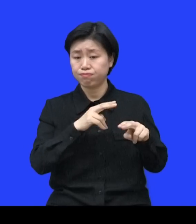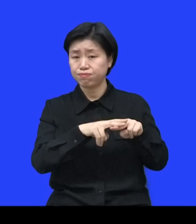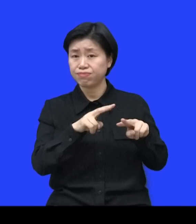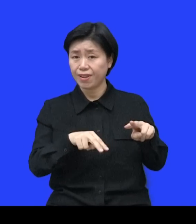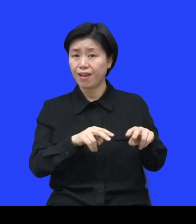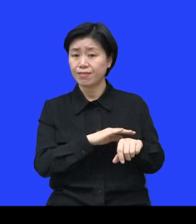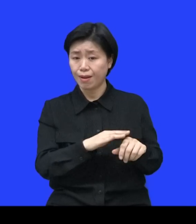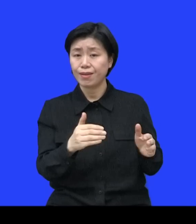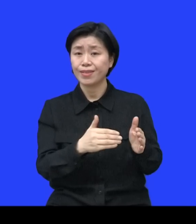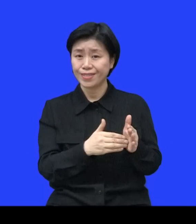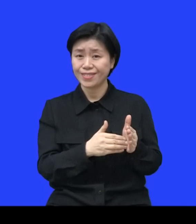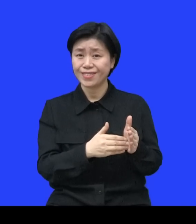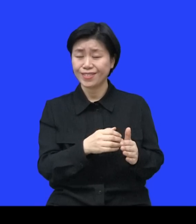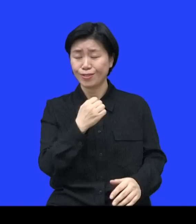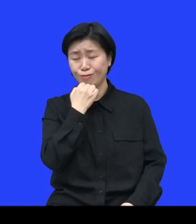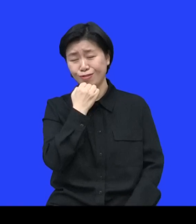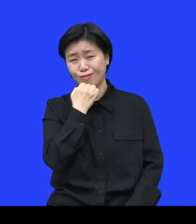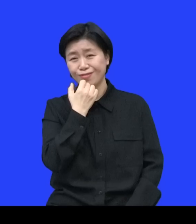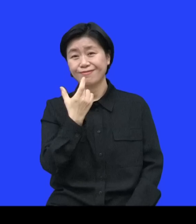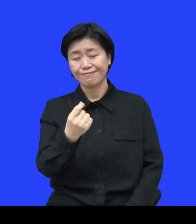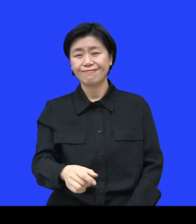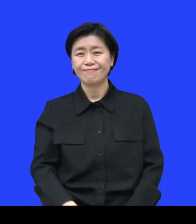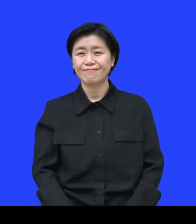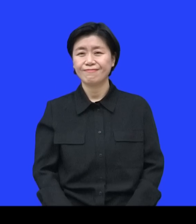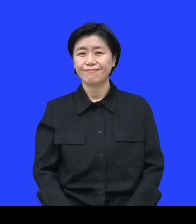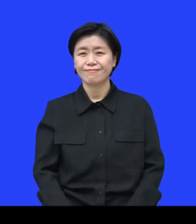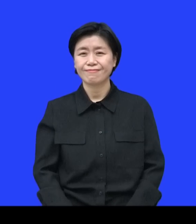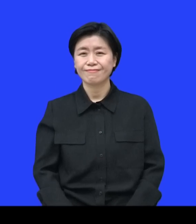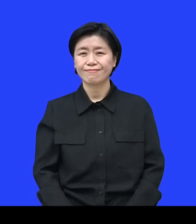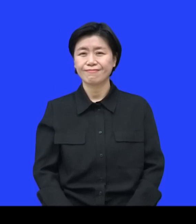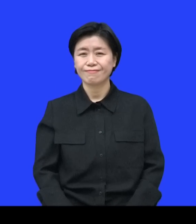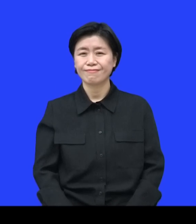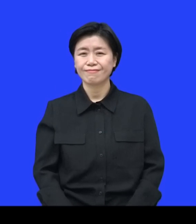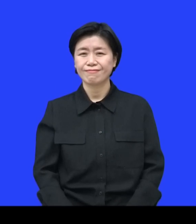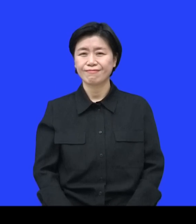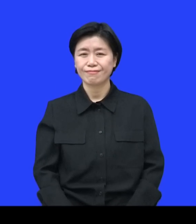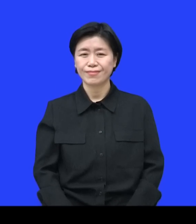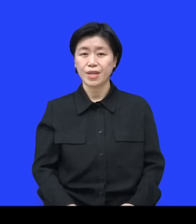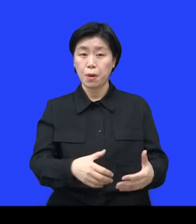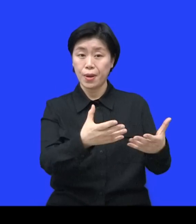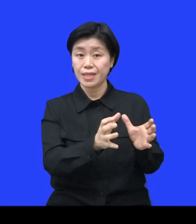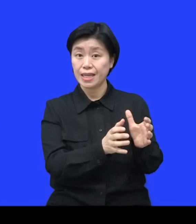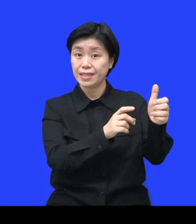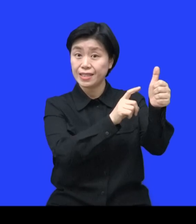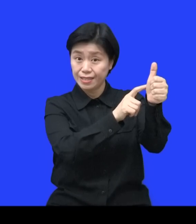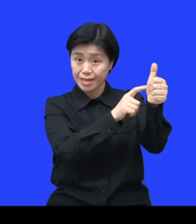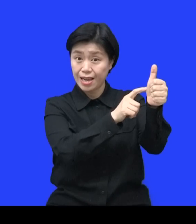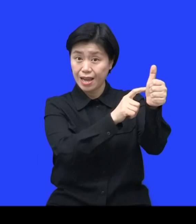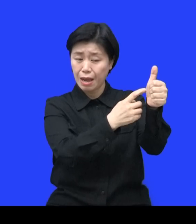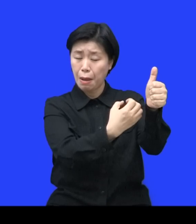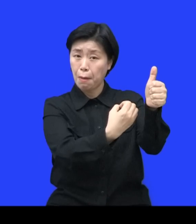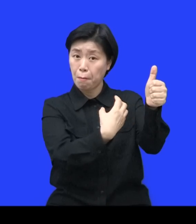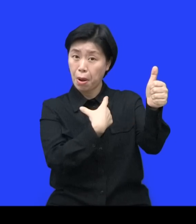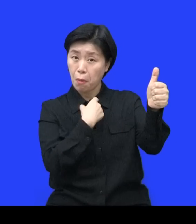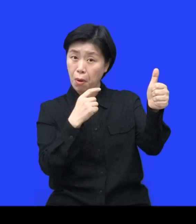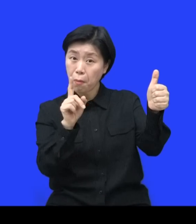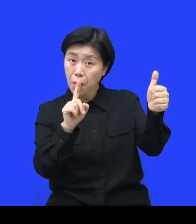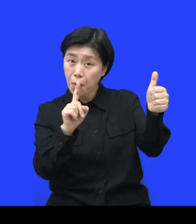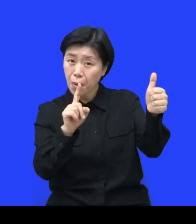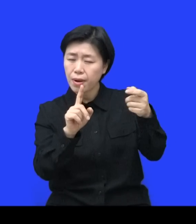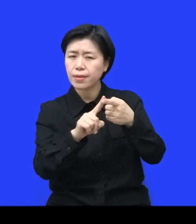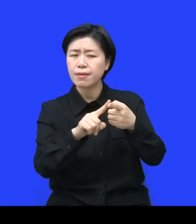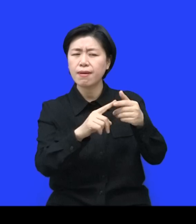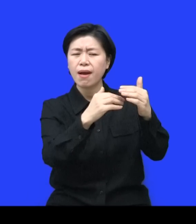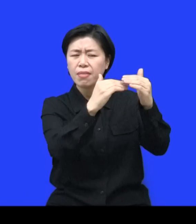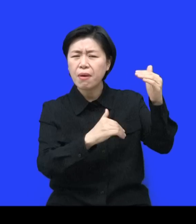풀려버린 그런 웃지 못할 에피소드가 있습니다. 제가 그 팀장님이 퇴사한다고 했을 때 무슨 얘기를 해주고 싶은지 야 여기가 어떤 데인 줄